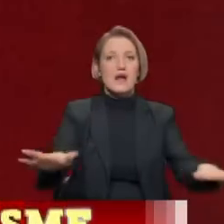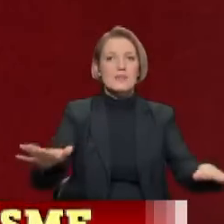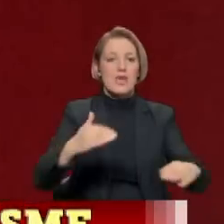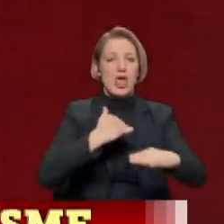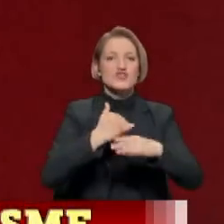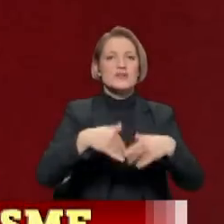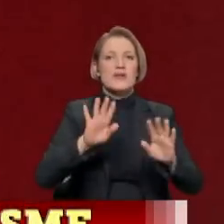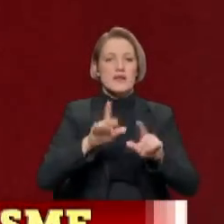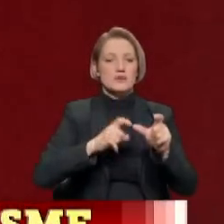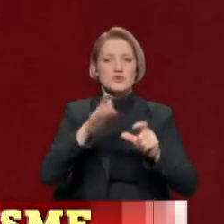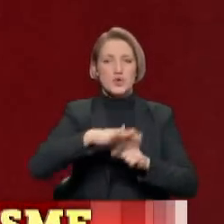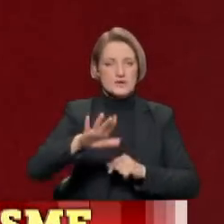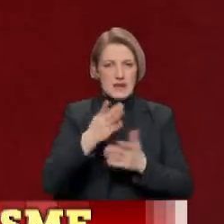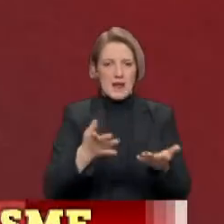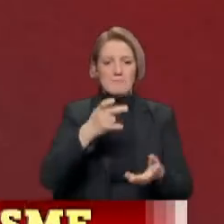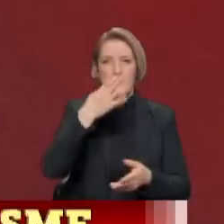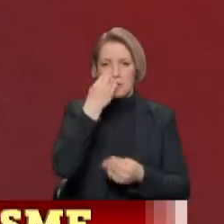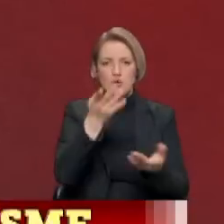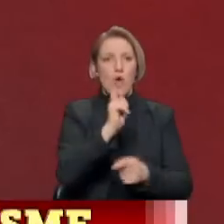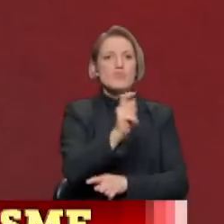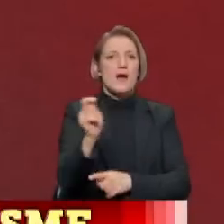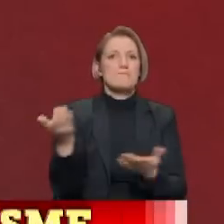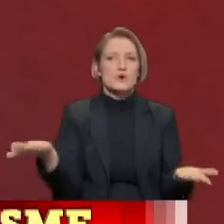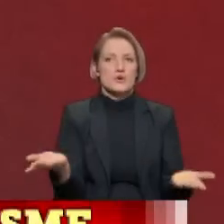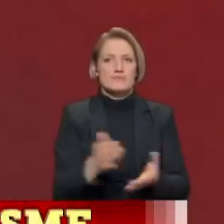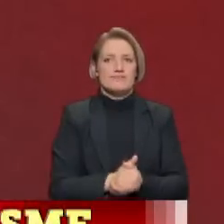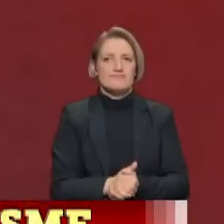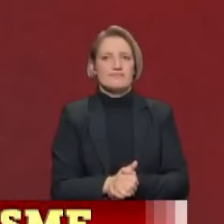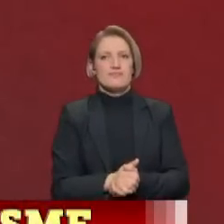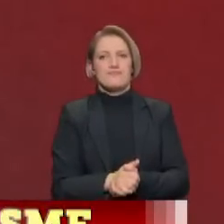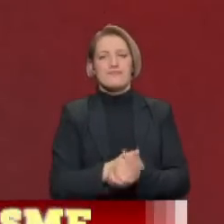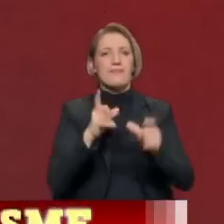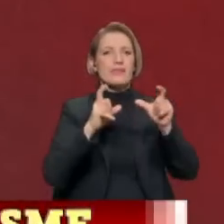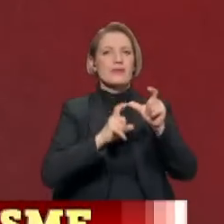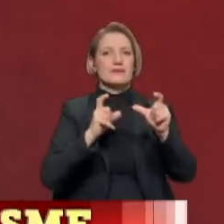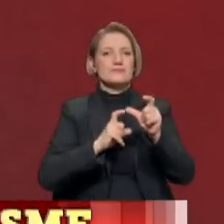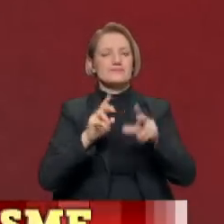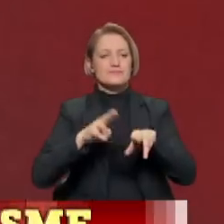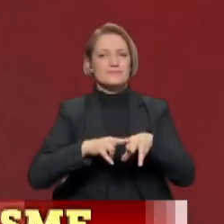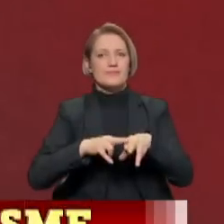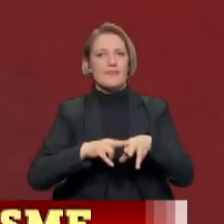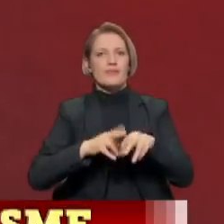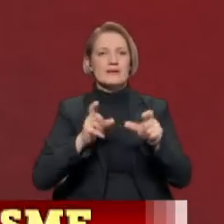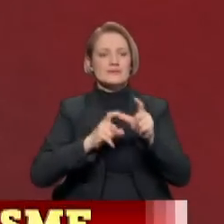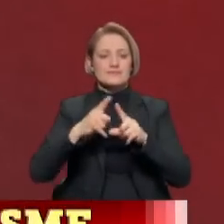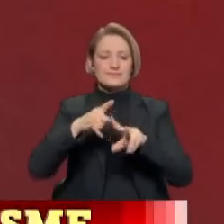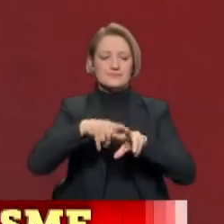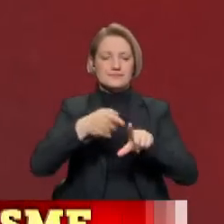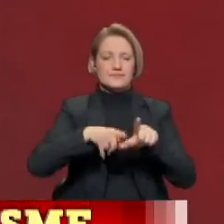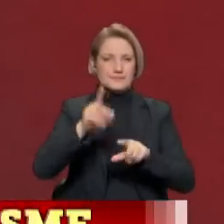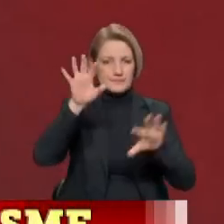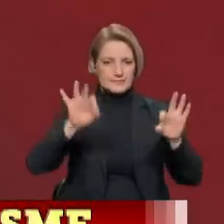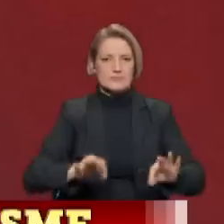adaletsizlik, sosyal adaletsizlik. Vergi dilimi var, promosyonlar ödenmiyor. İşte SSK'nın, işte stajın SSK başlangıcının